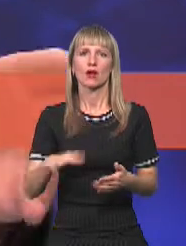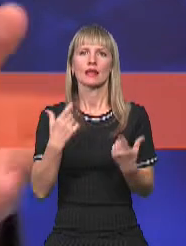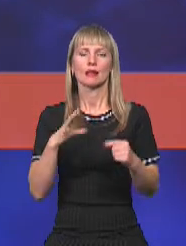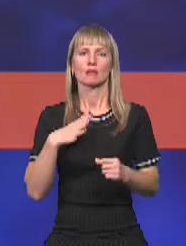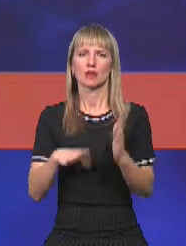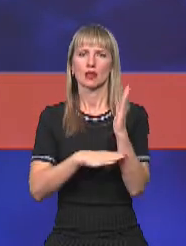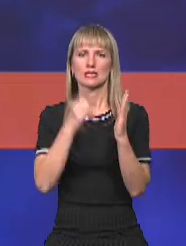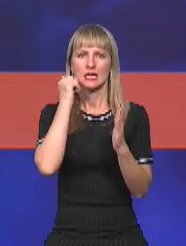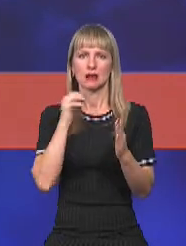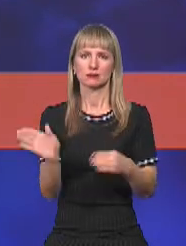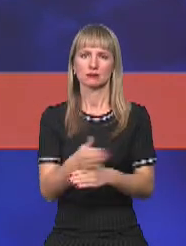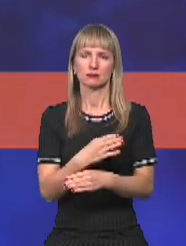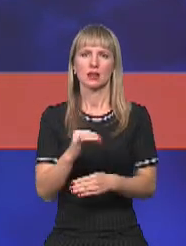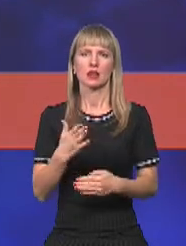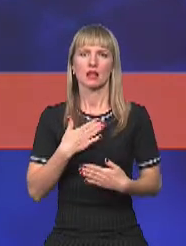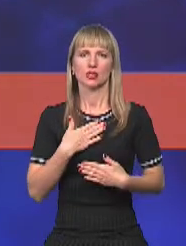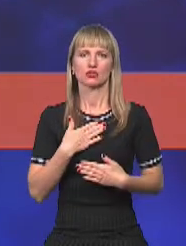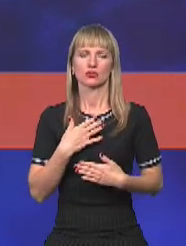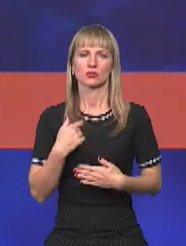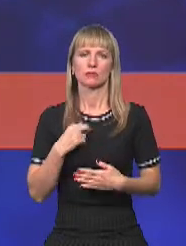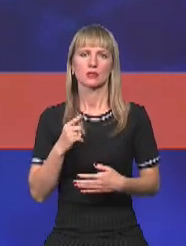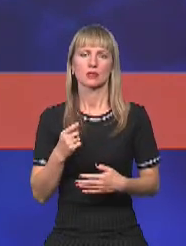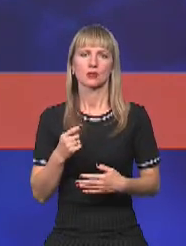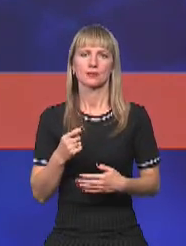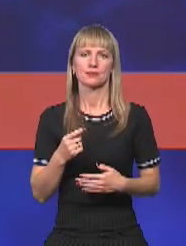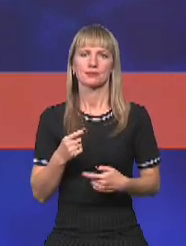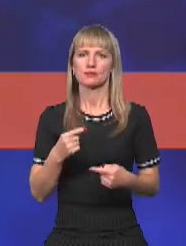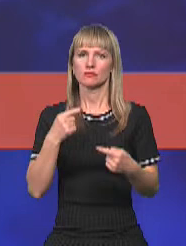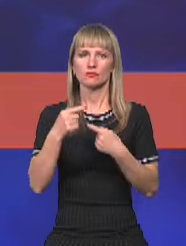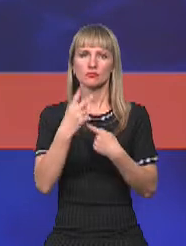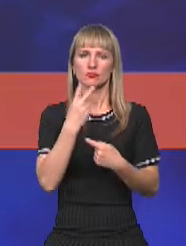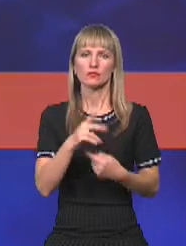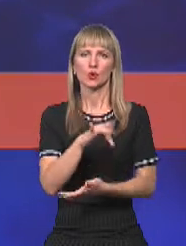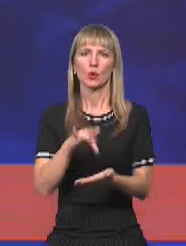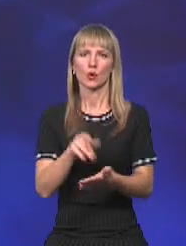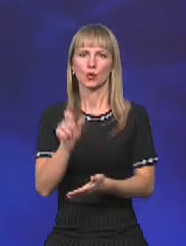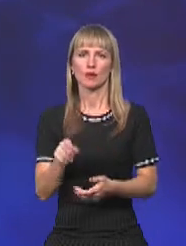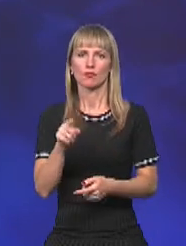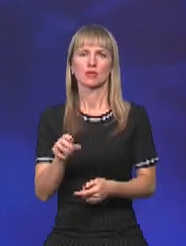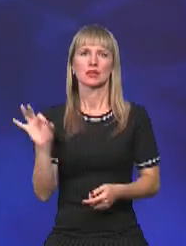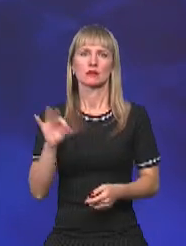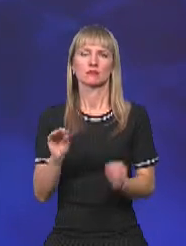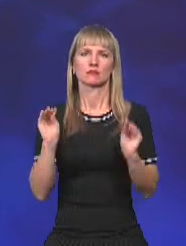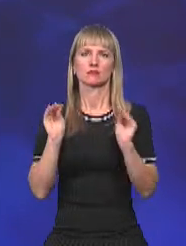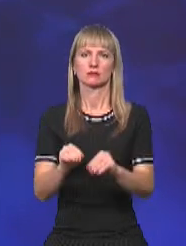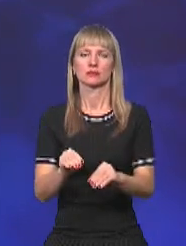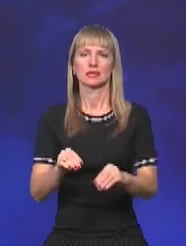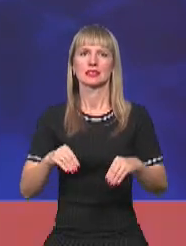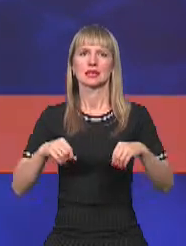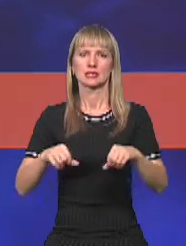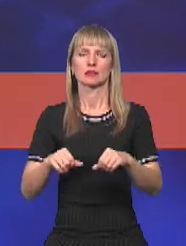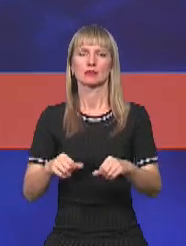ось старі дерева зносяться, і наші, ну я б сказав, не дуже далекоглядні навіть містяни, вони зразу ж туди намагаються